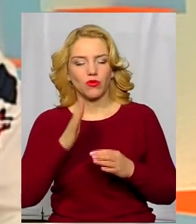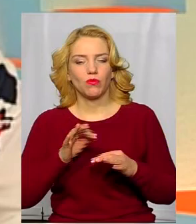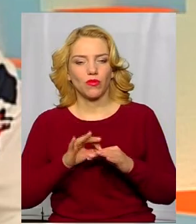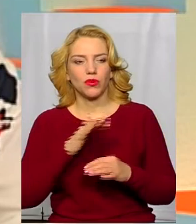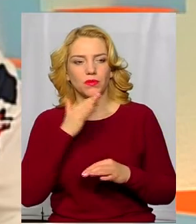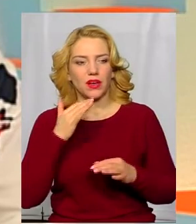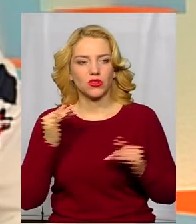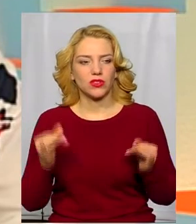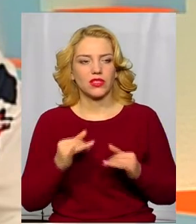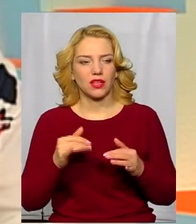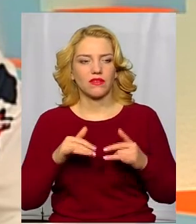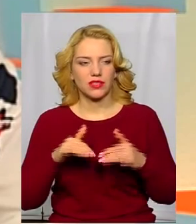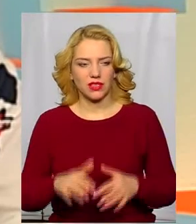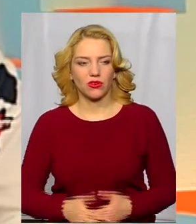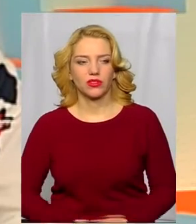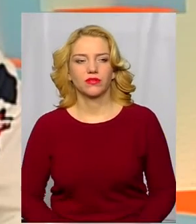проводити цього року.